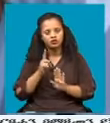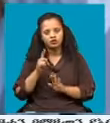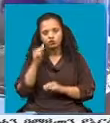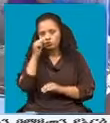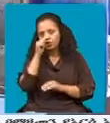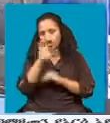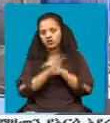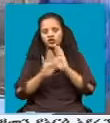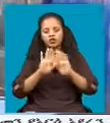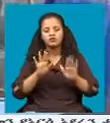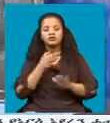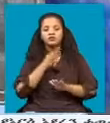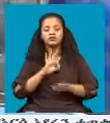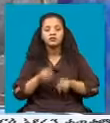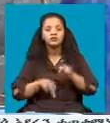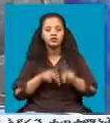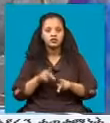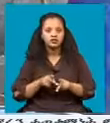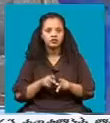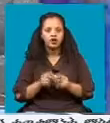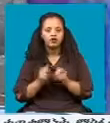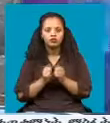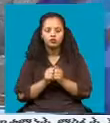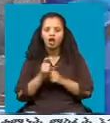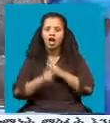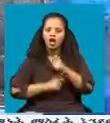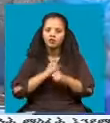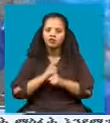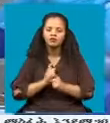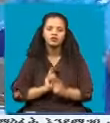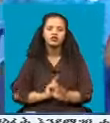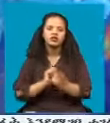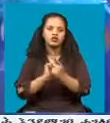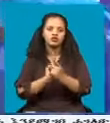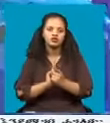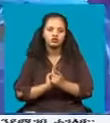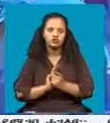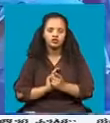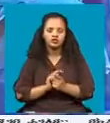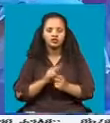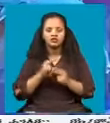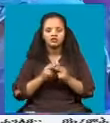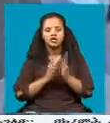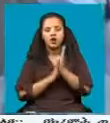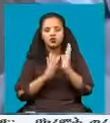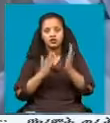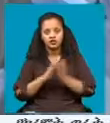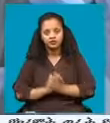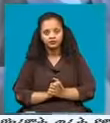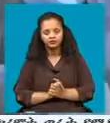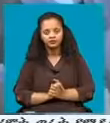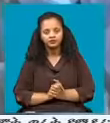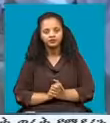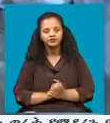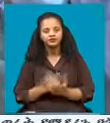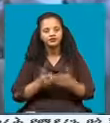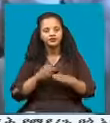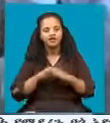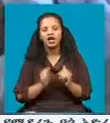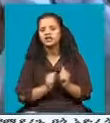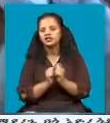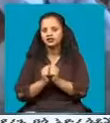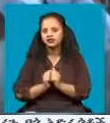ሰላም ትሁን። ሙስሊሙ ህብረተሰብ ተነፋፍቆ በአመት የሚገናኘውን የረሱልን ስም እያወደሰ እዚህ ላይ